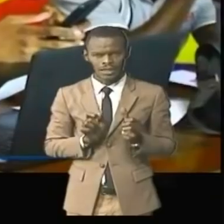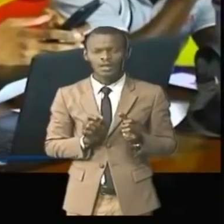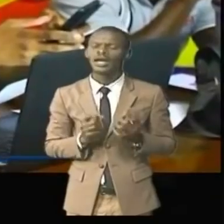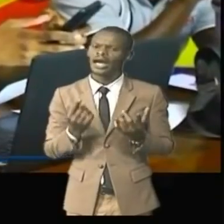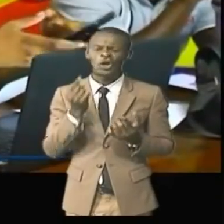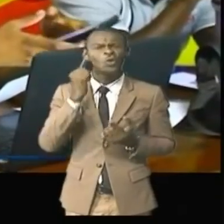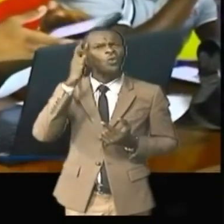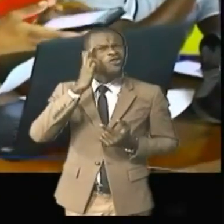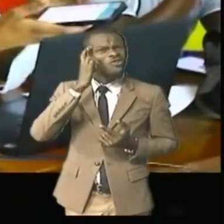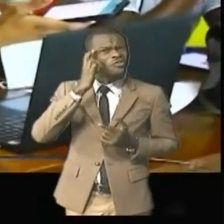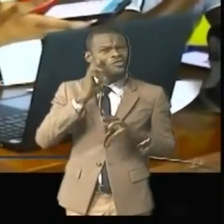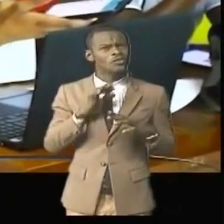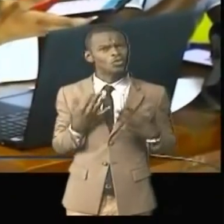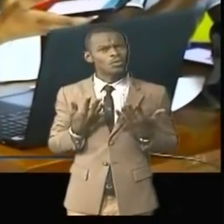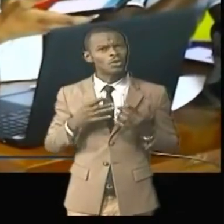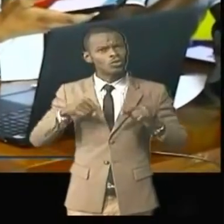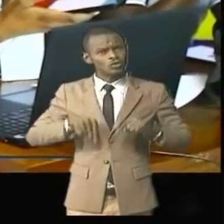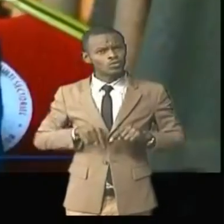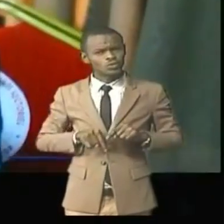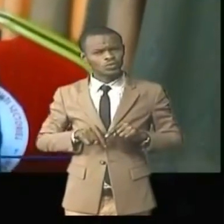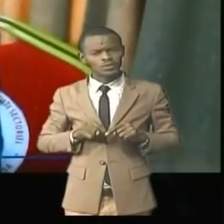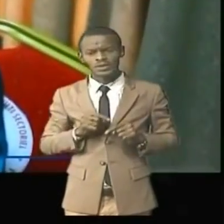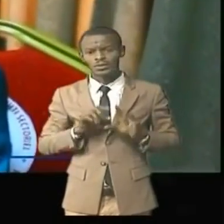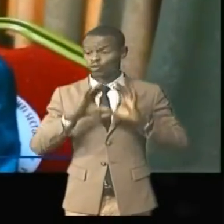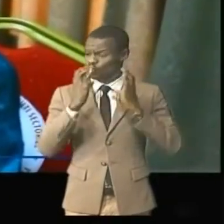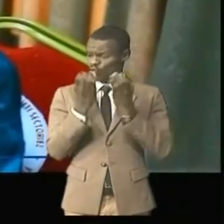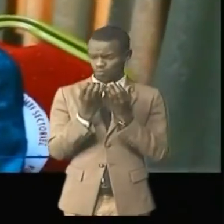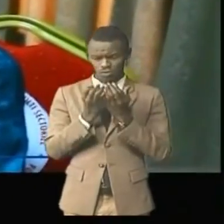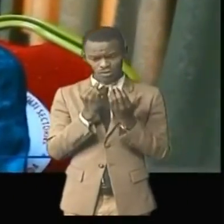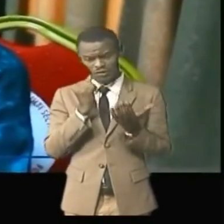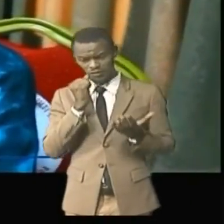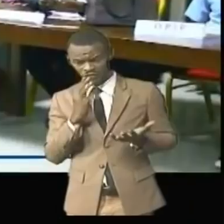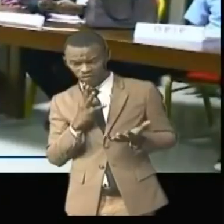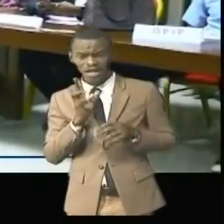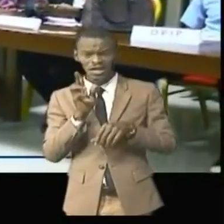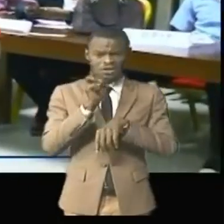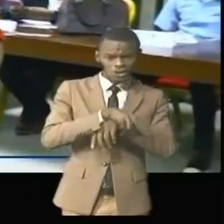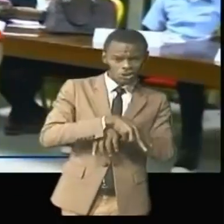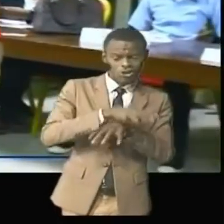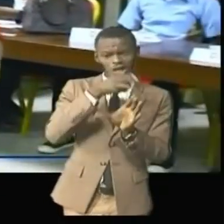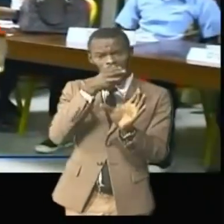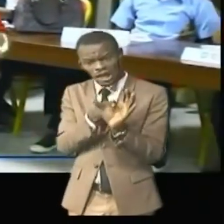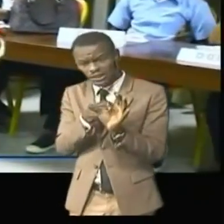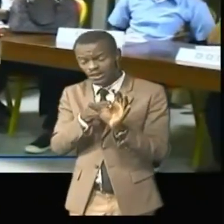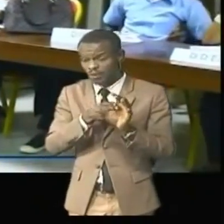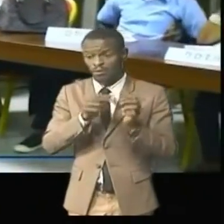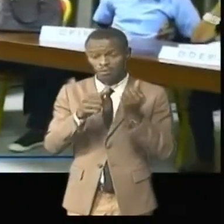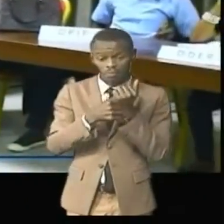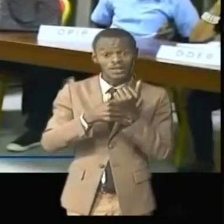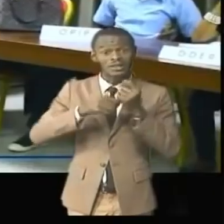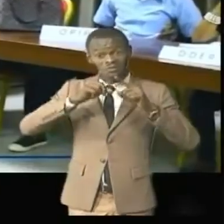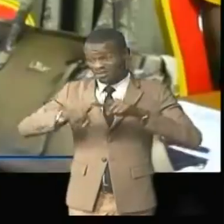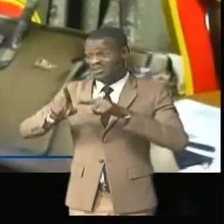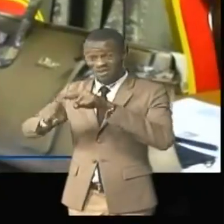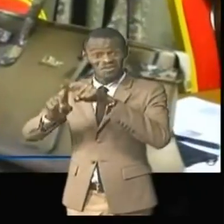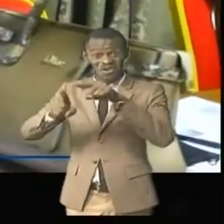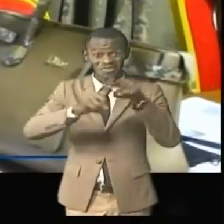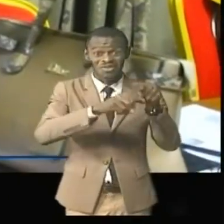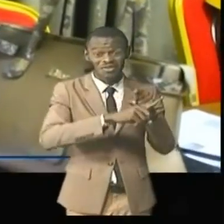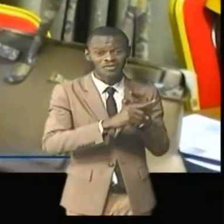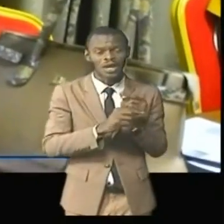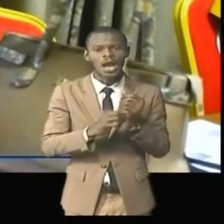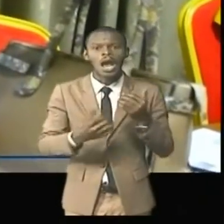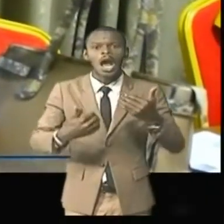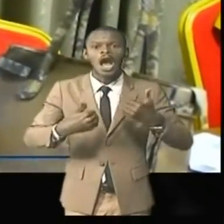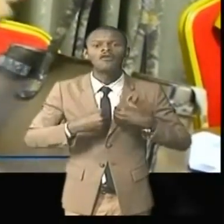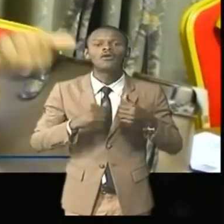jeunes, les adultes, toutes les communautés, les personnes marginalisées, les personnes en situation difficile ou d'handicap,